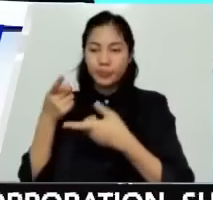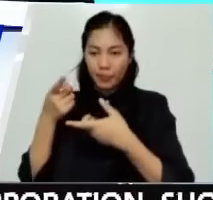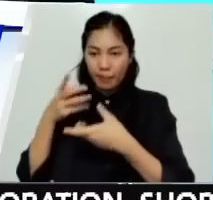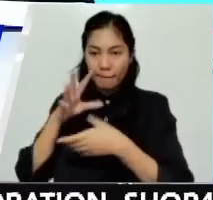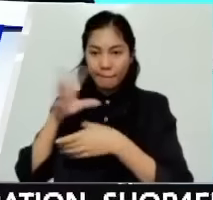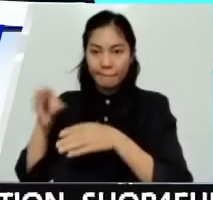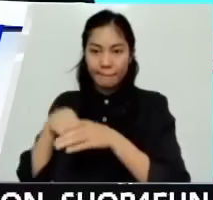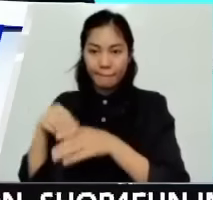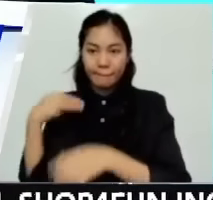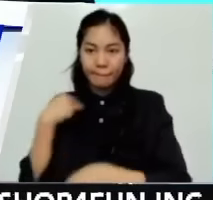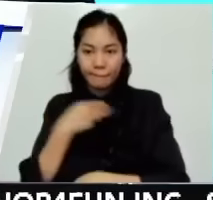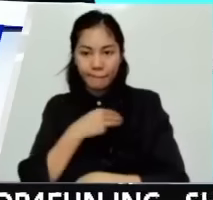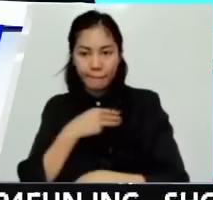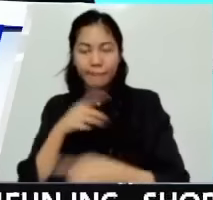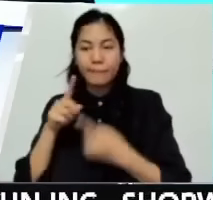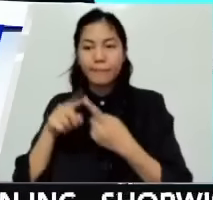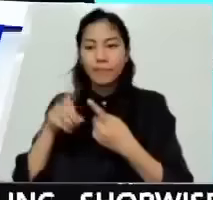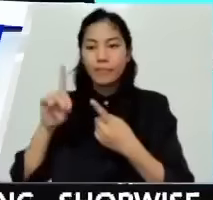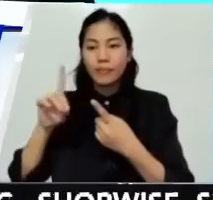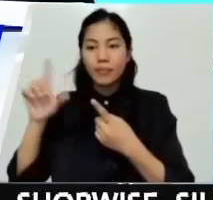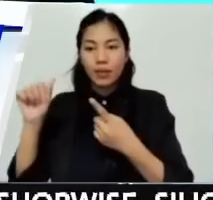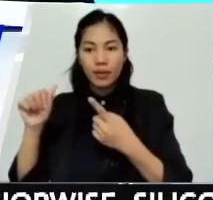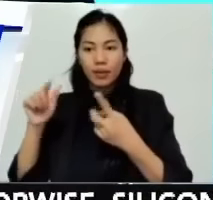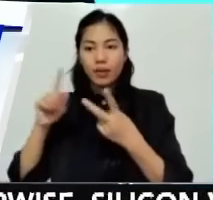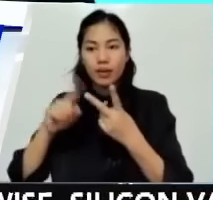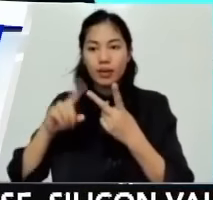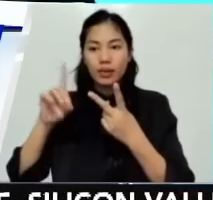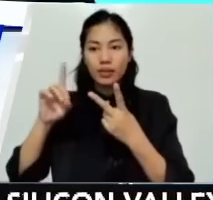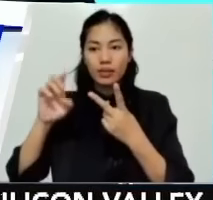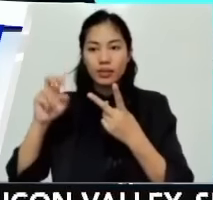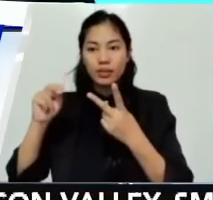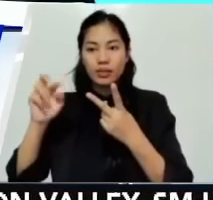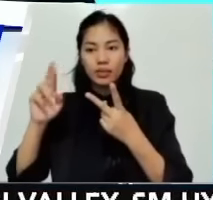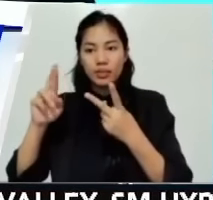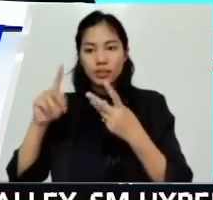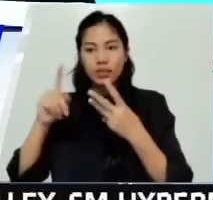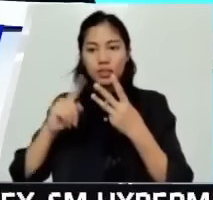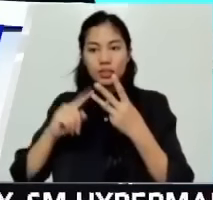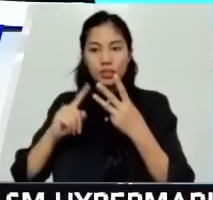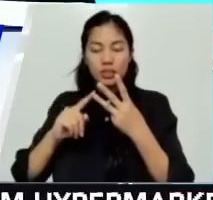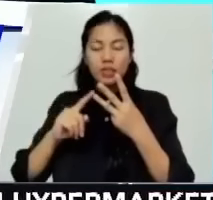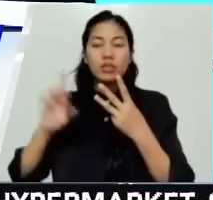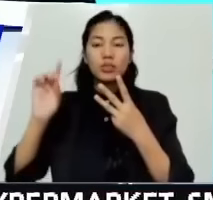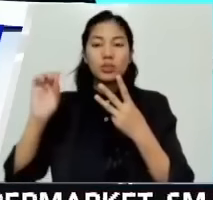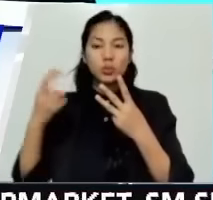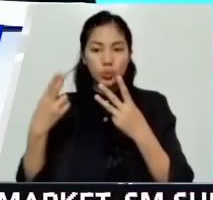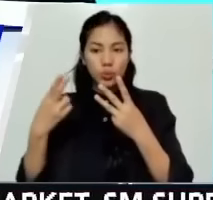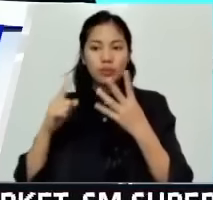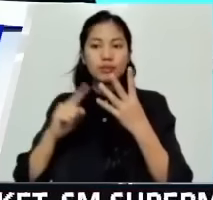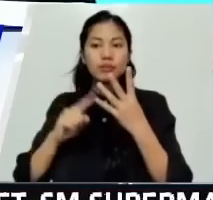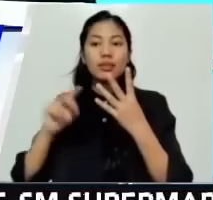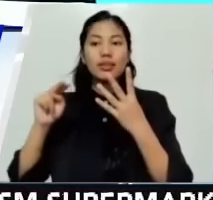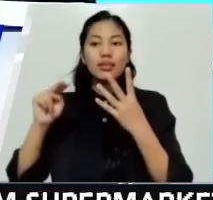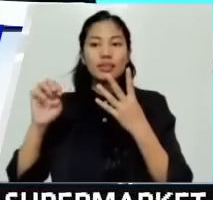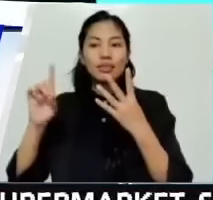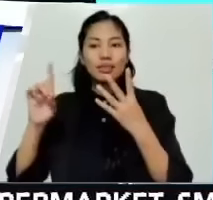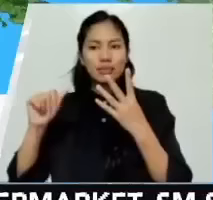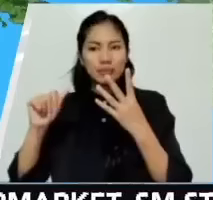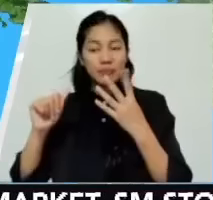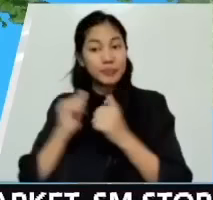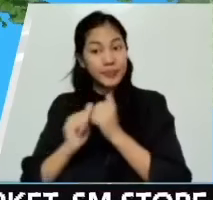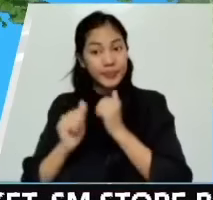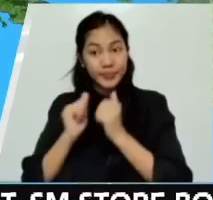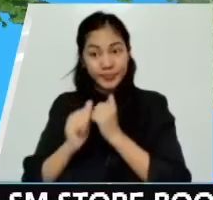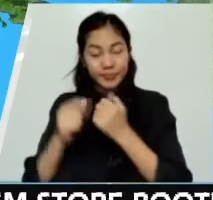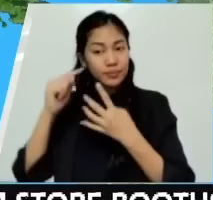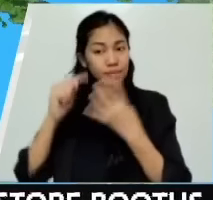of Agriculture, DNR, Department of Health, at saka ang NEDA po. Pero hindi po ibig sabihin na sila lang yung nakalista doon.